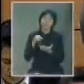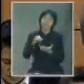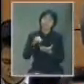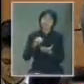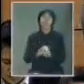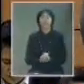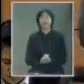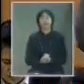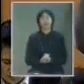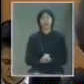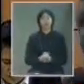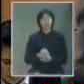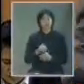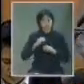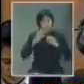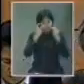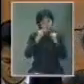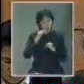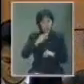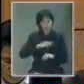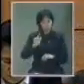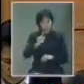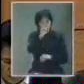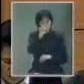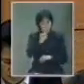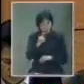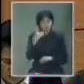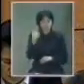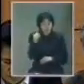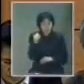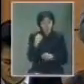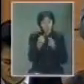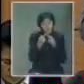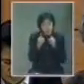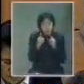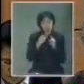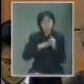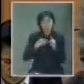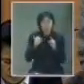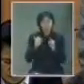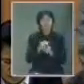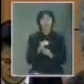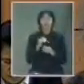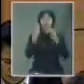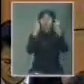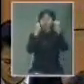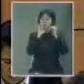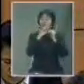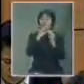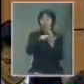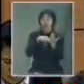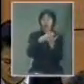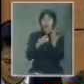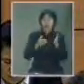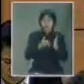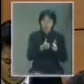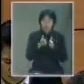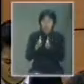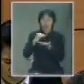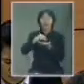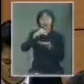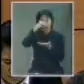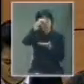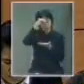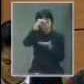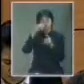ท่านไม่แปลกใจเหรอครับท่านนายกในฐานะที่ท่านเสนอนโยบายการศึกษาผมเข้าใจท่านได้ว่าพ